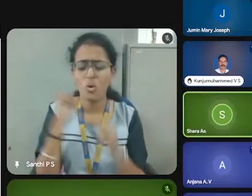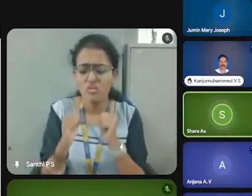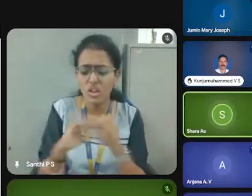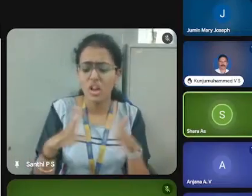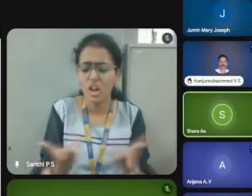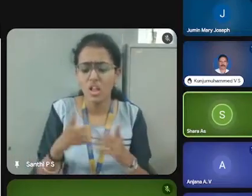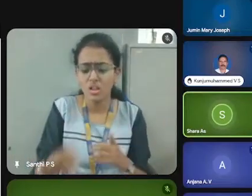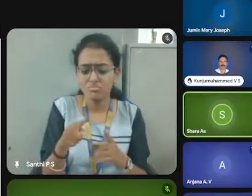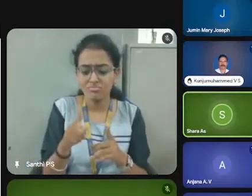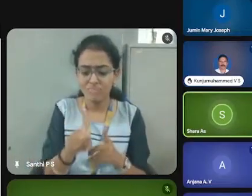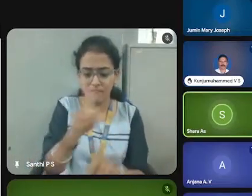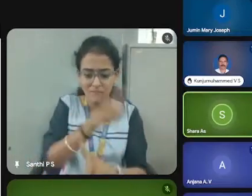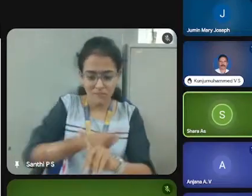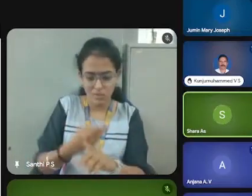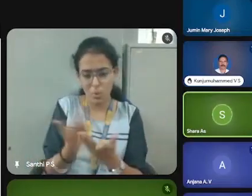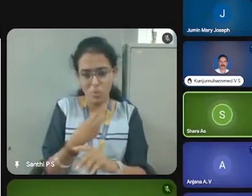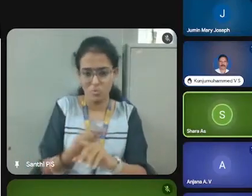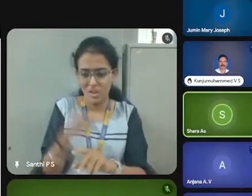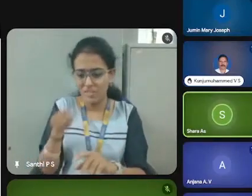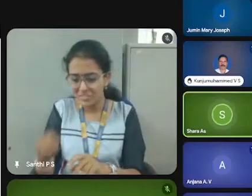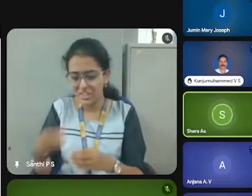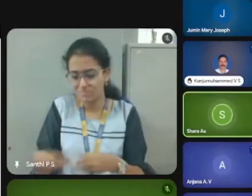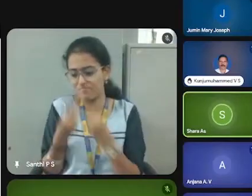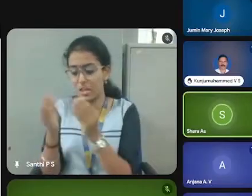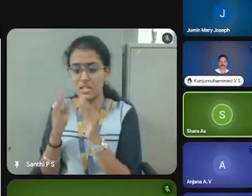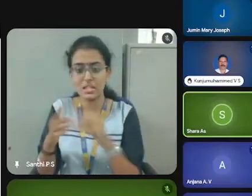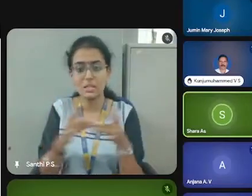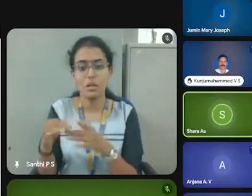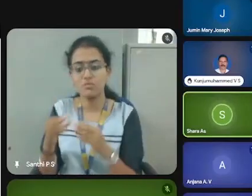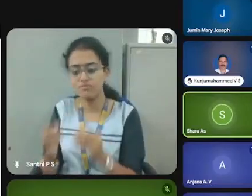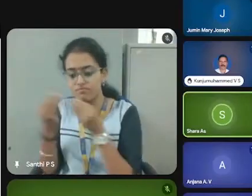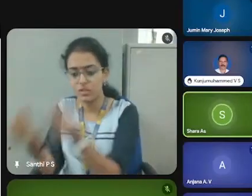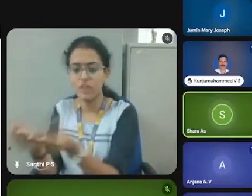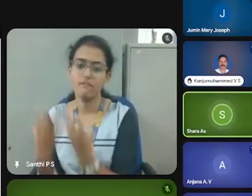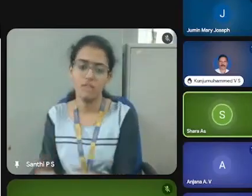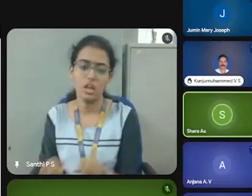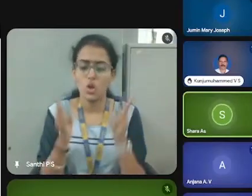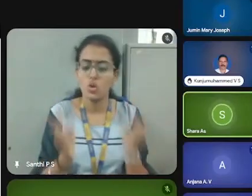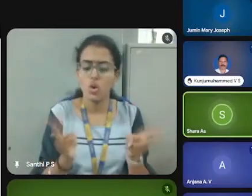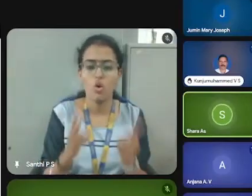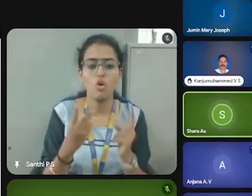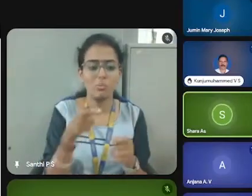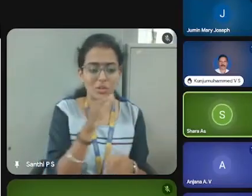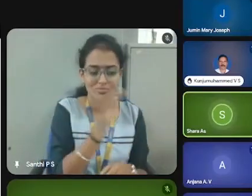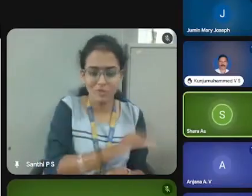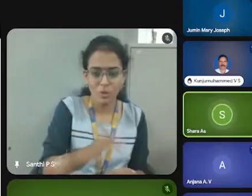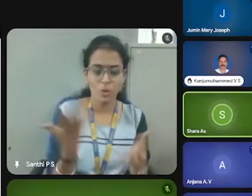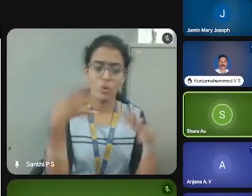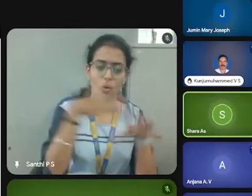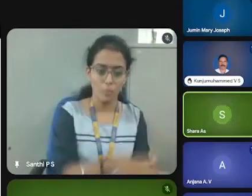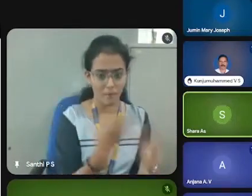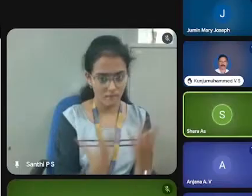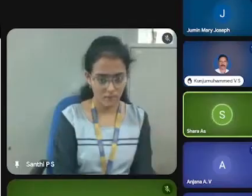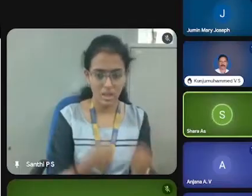മണിക്കൂർ മാറ്റിയിരുത്തി അവരുടെ ലെവലിലേക്ക് വരുന്നു. അല്ലാതെ ഇവര് നോർമൽ കുട്ടികളുമായിട്ട് മെയിൻ സ്ട്രീമിൽ തന്നെയാണ് ഇരിക്കേണ്ടത്. ആ ക്ലാസ്സിൽ ഇരുന്നു കൊണ്ട്